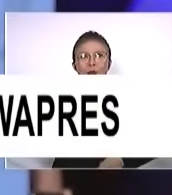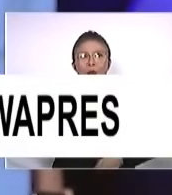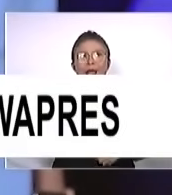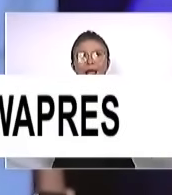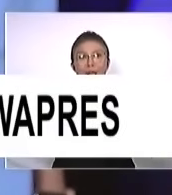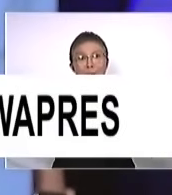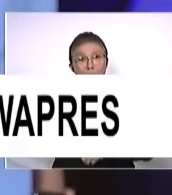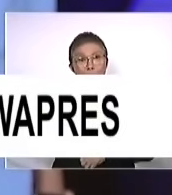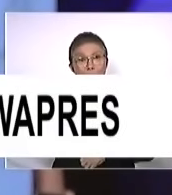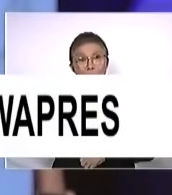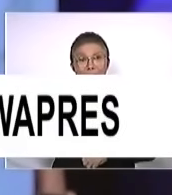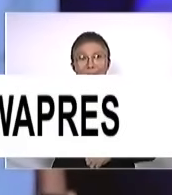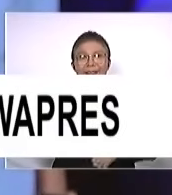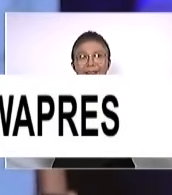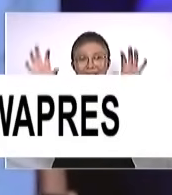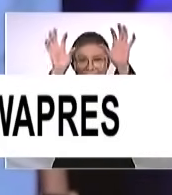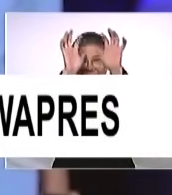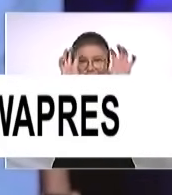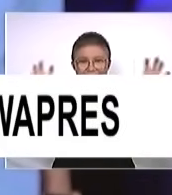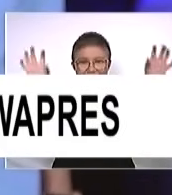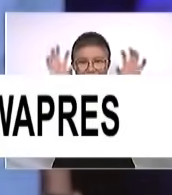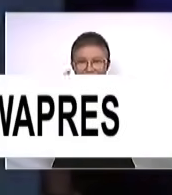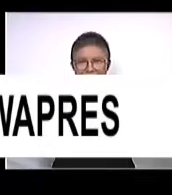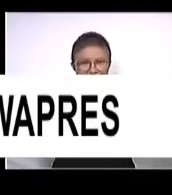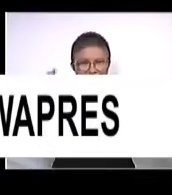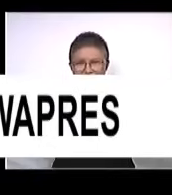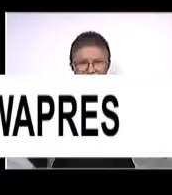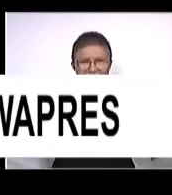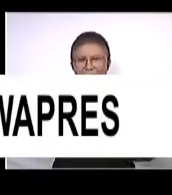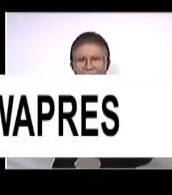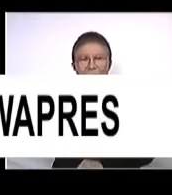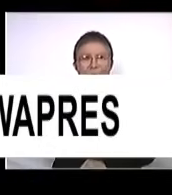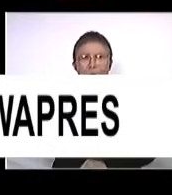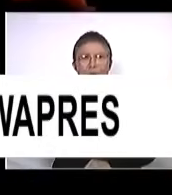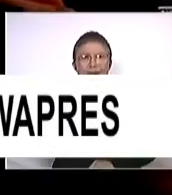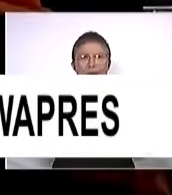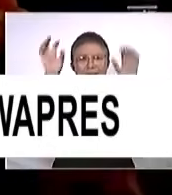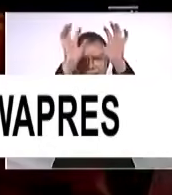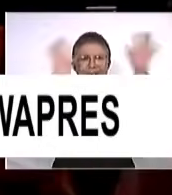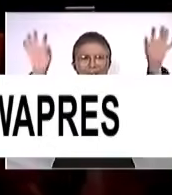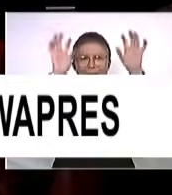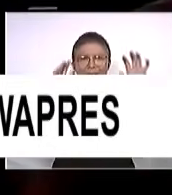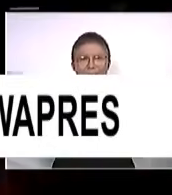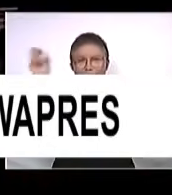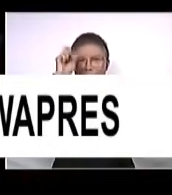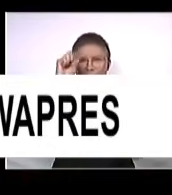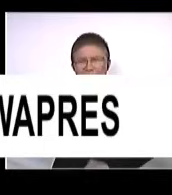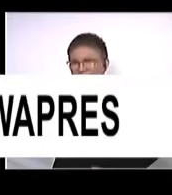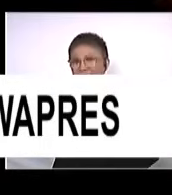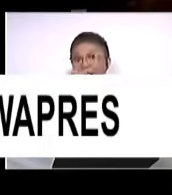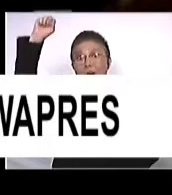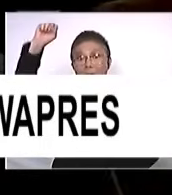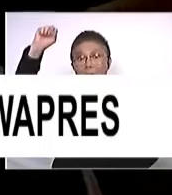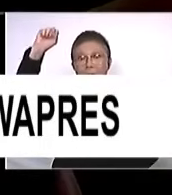depannya tema isu-isu yang berat Ya soal hubungan internasional gitu ya jadi apa nama itu adalah kelas tinggi